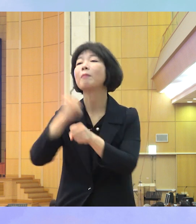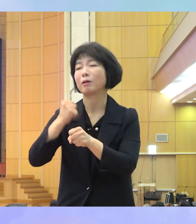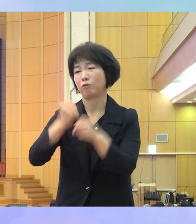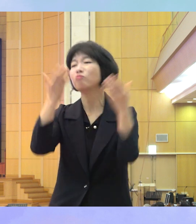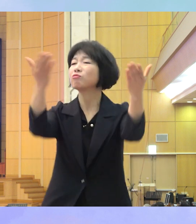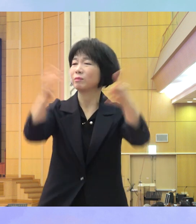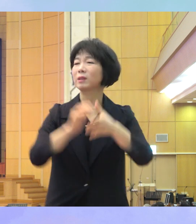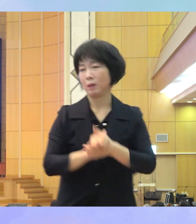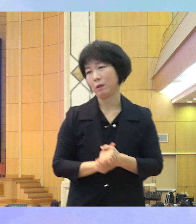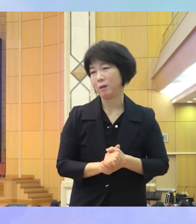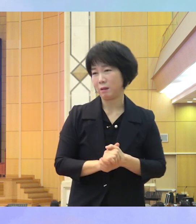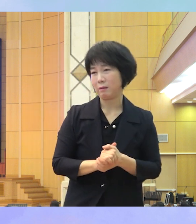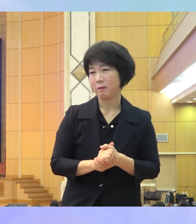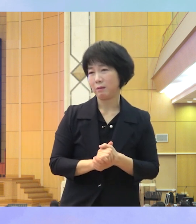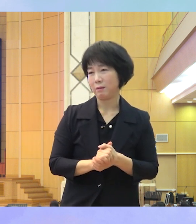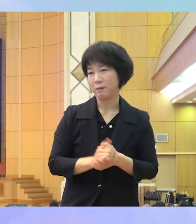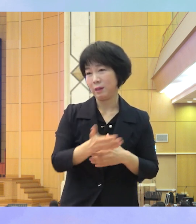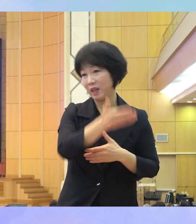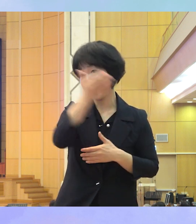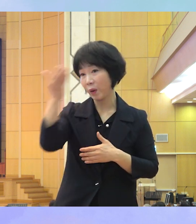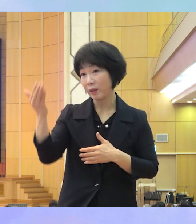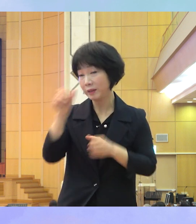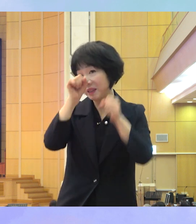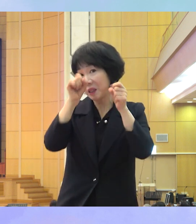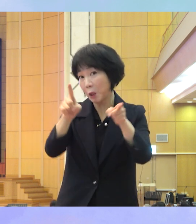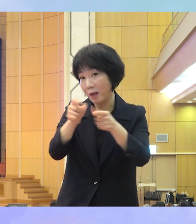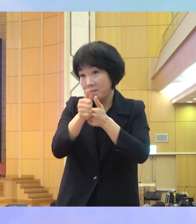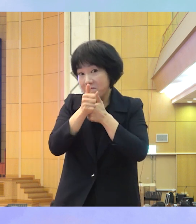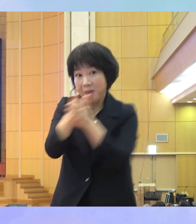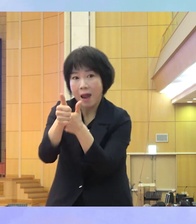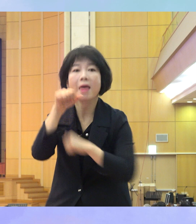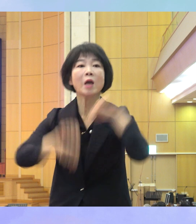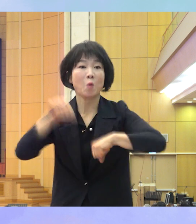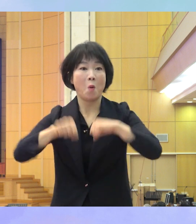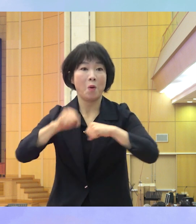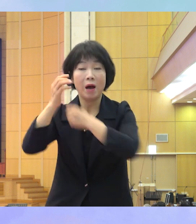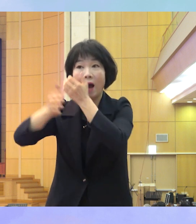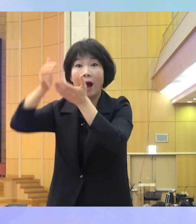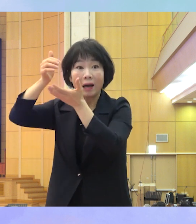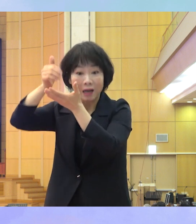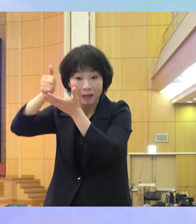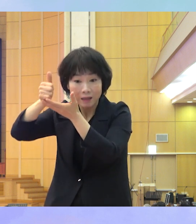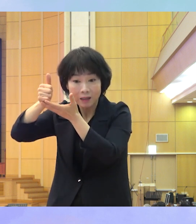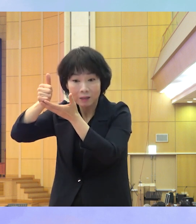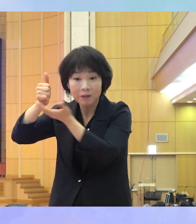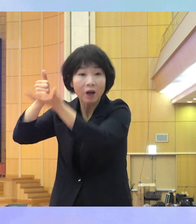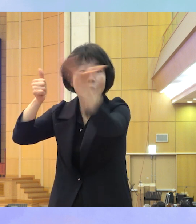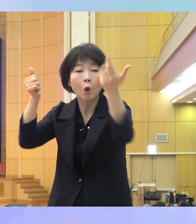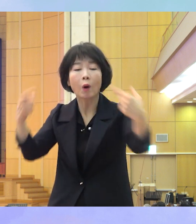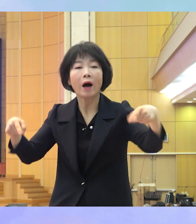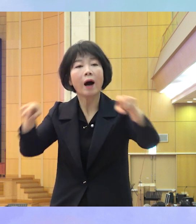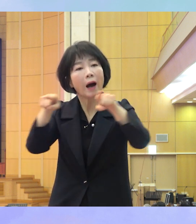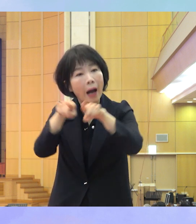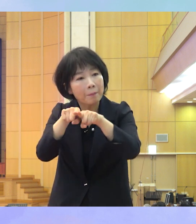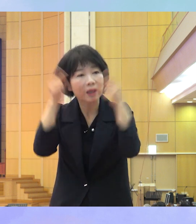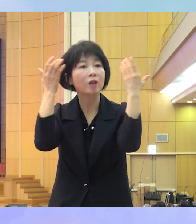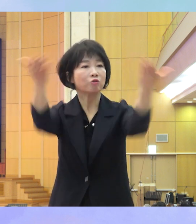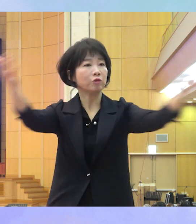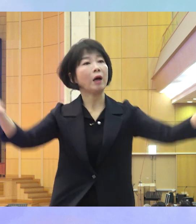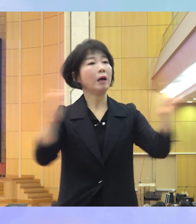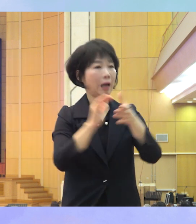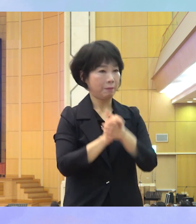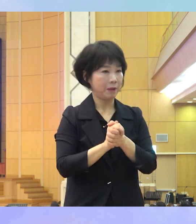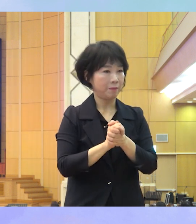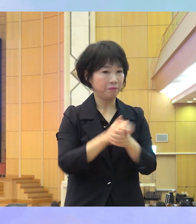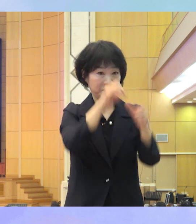그래서 징조가 내게 임하거든 너는 기회를 따라 행하라. 하나님이 기회를 따라 행하라. 기회를 따라 행하는